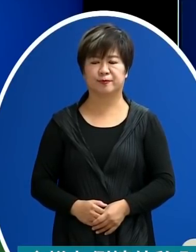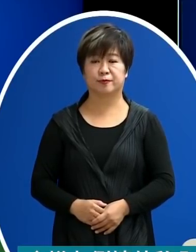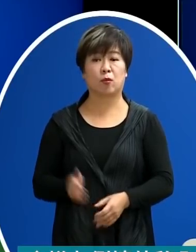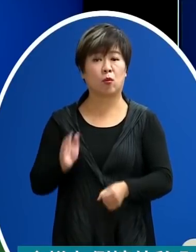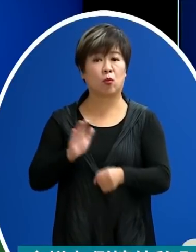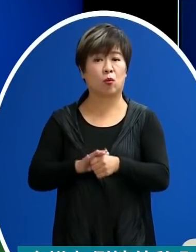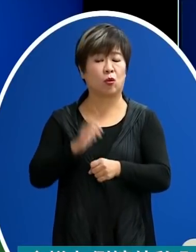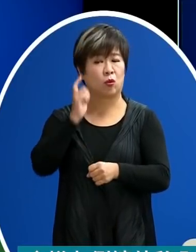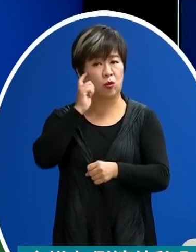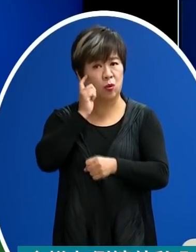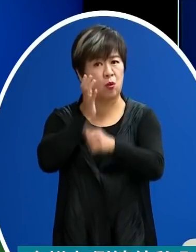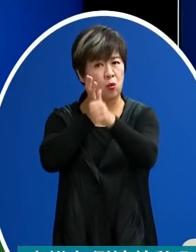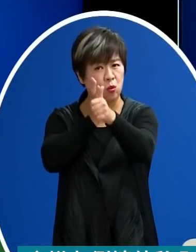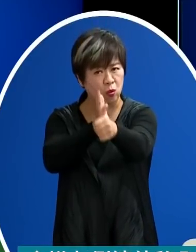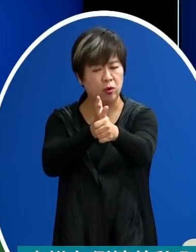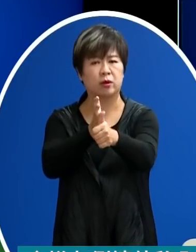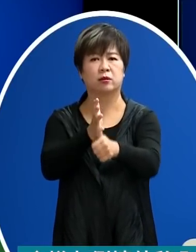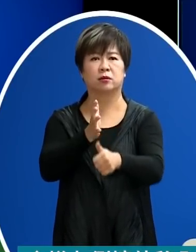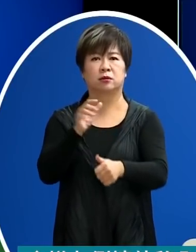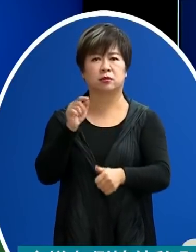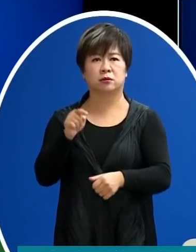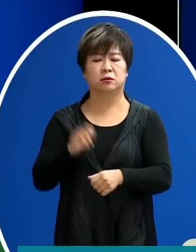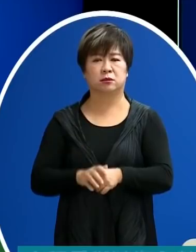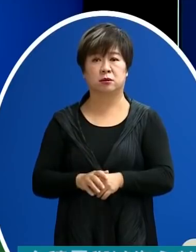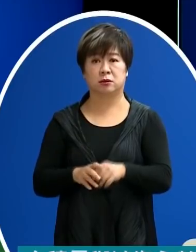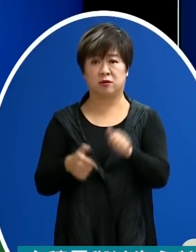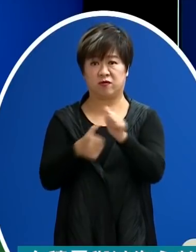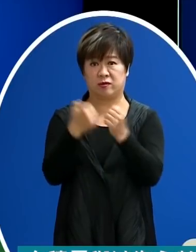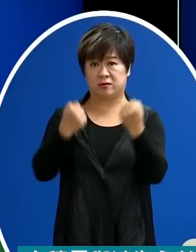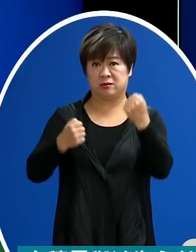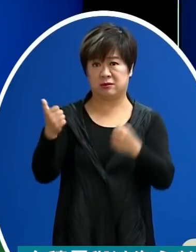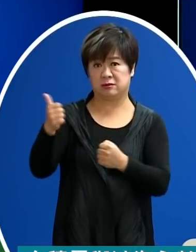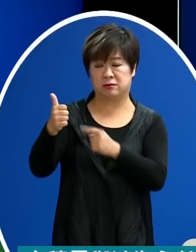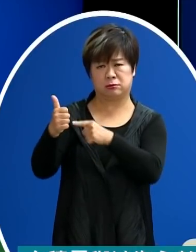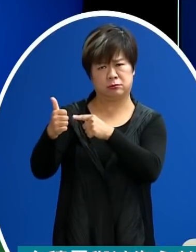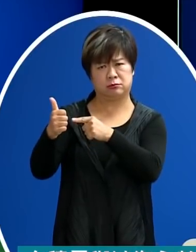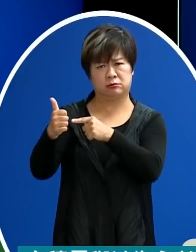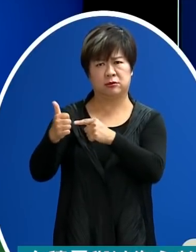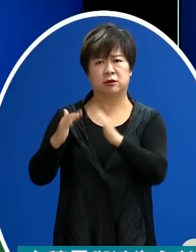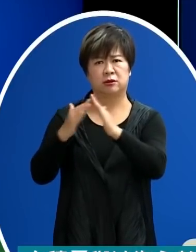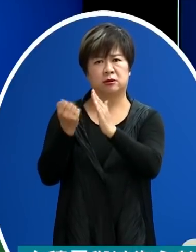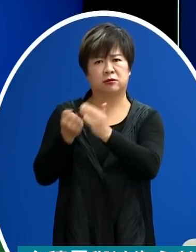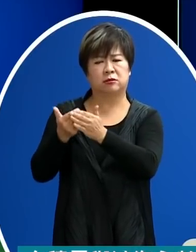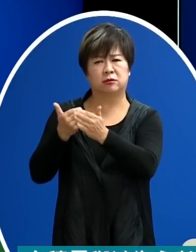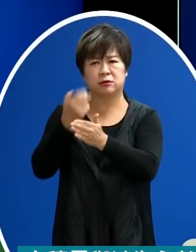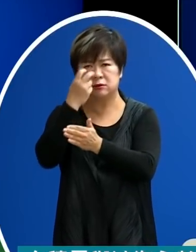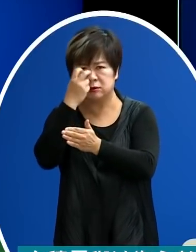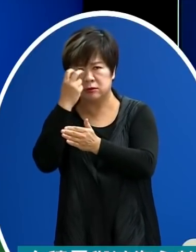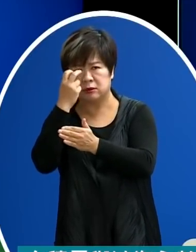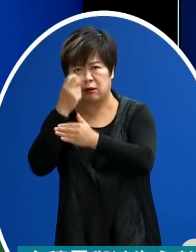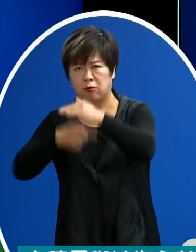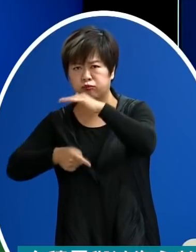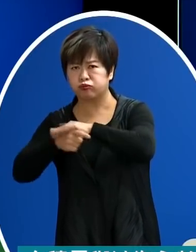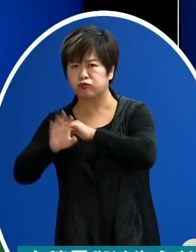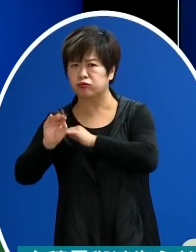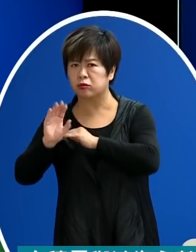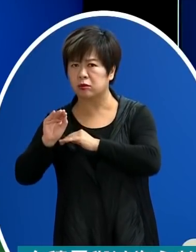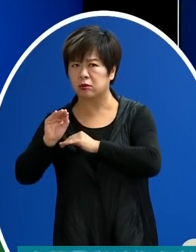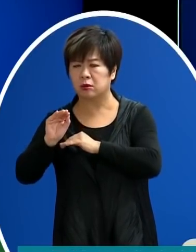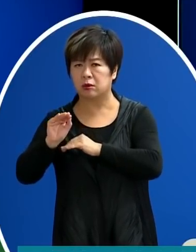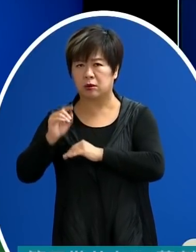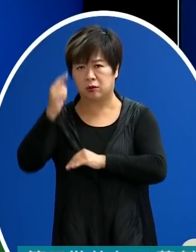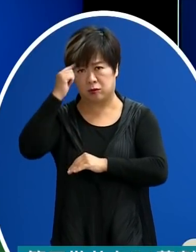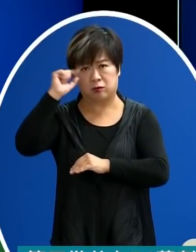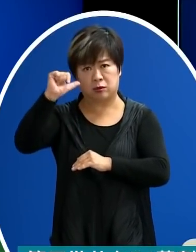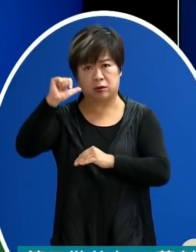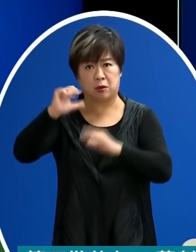不好意思，我补充一下，想要询问就是这名副机师他是不是有违反居家检疫处所的规定？他是在这